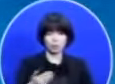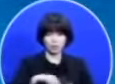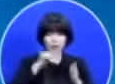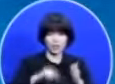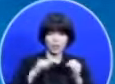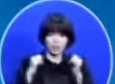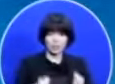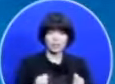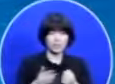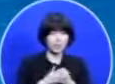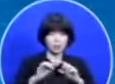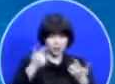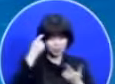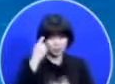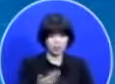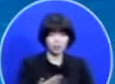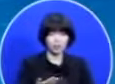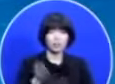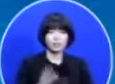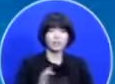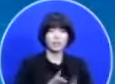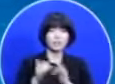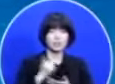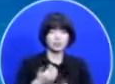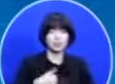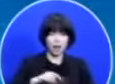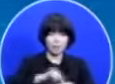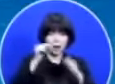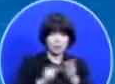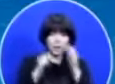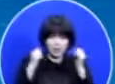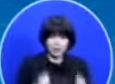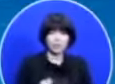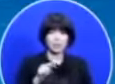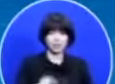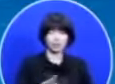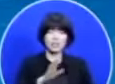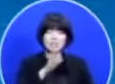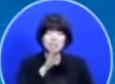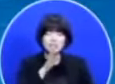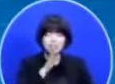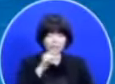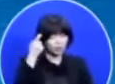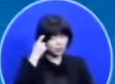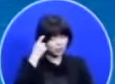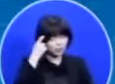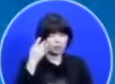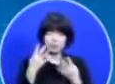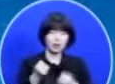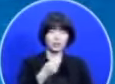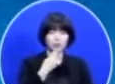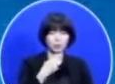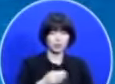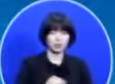그런데 우리는 예수님이 내 마음의 계시다는 것을 실제 하고 생각을 잘 안 합니다